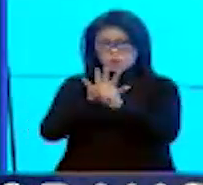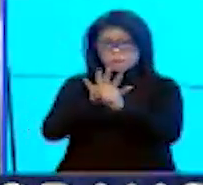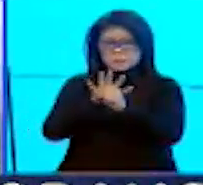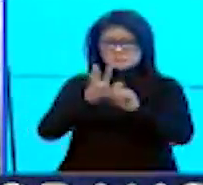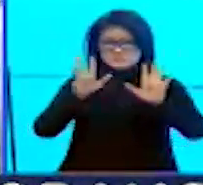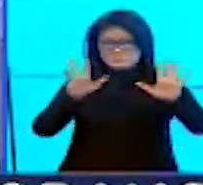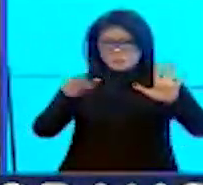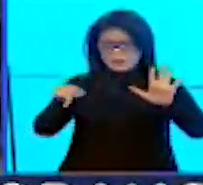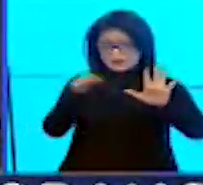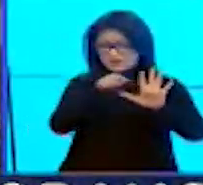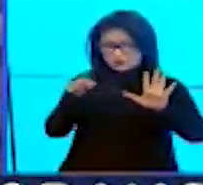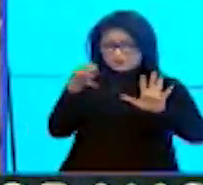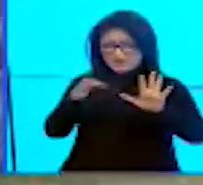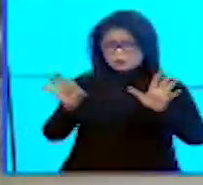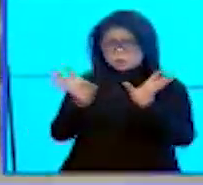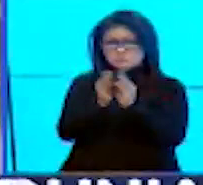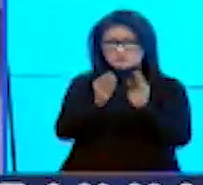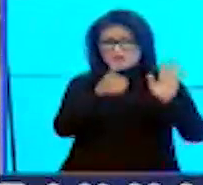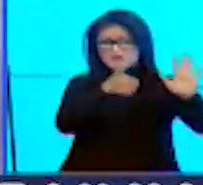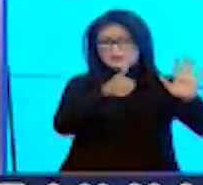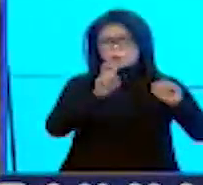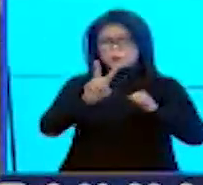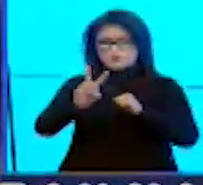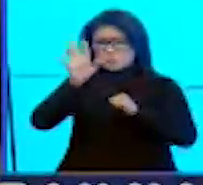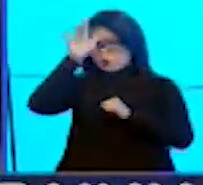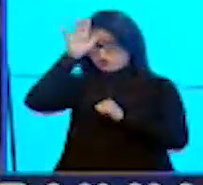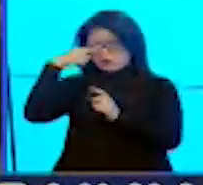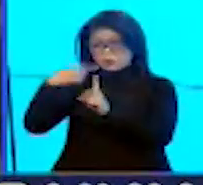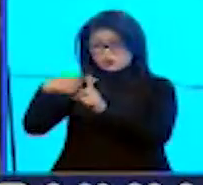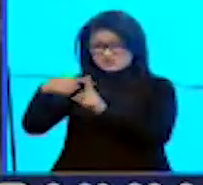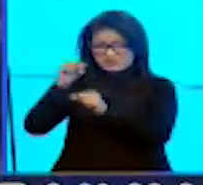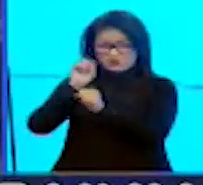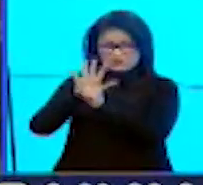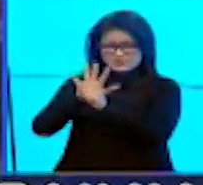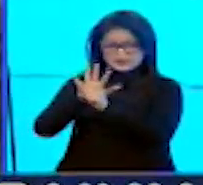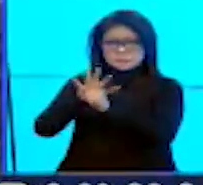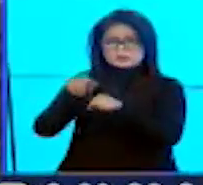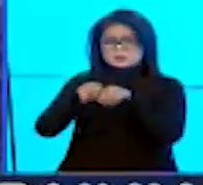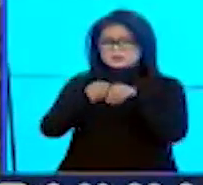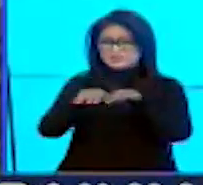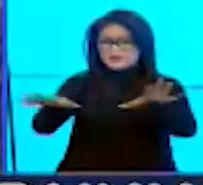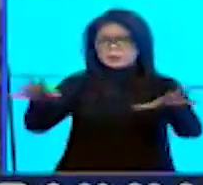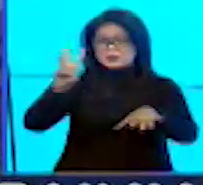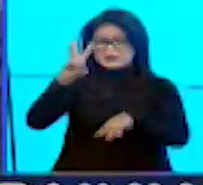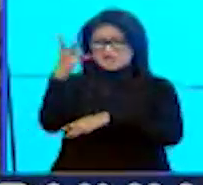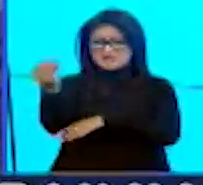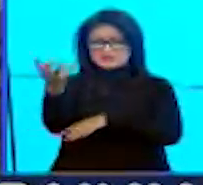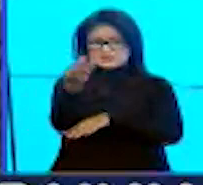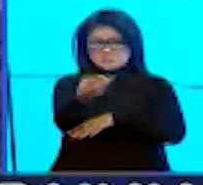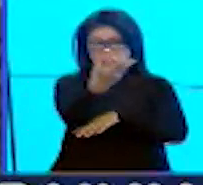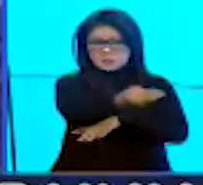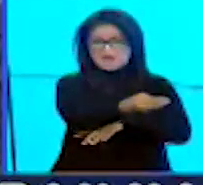kini sebanyak 62 orang dinyatakan positif COVID-19. Mereka tersebar di 3 dusun di Desa Ringin Telu,